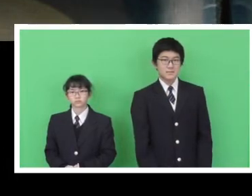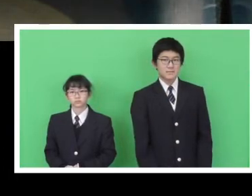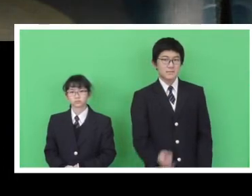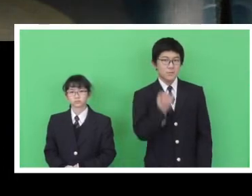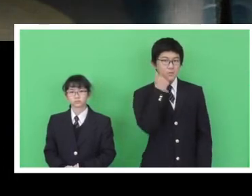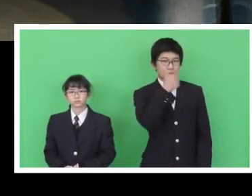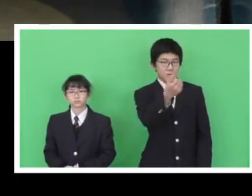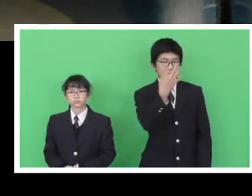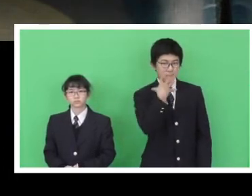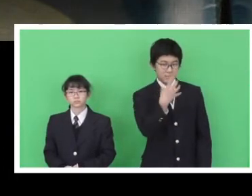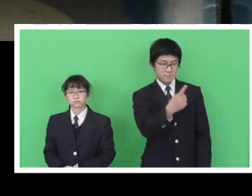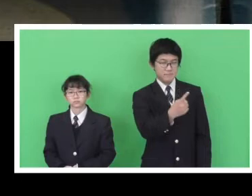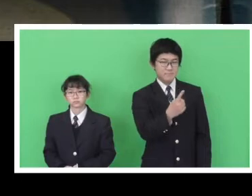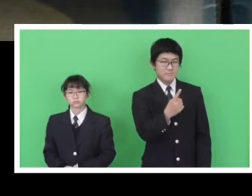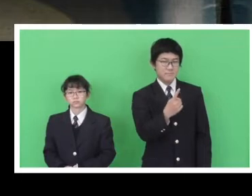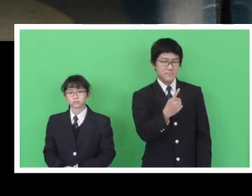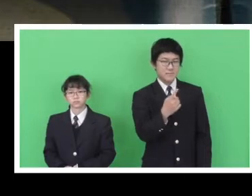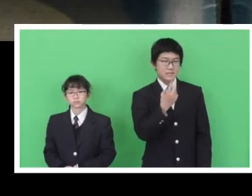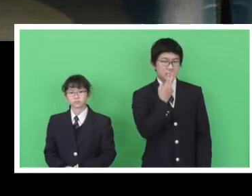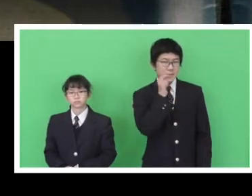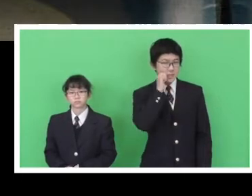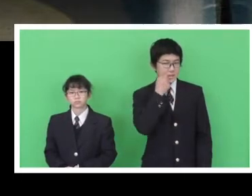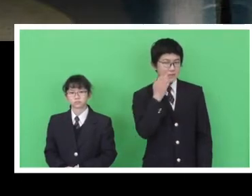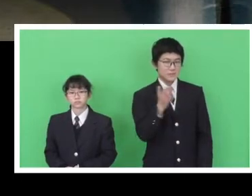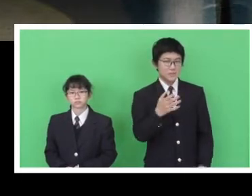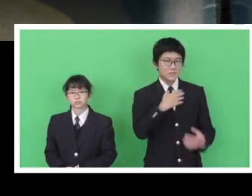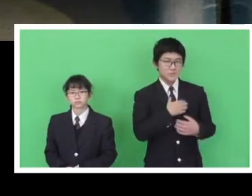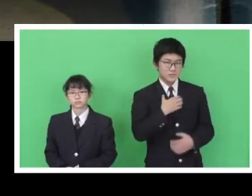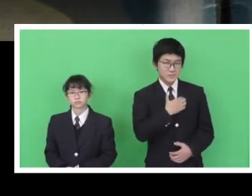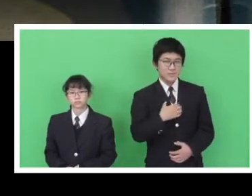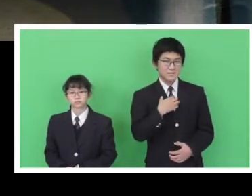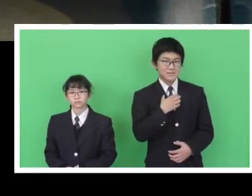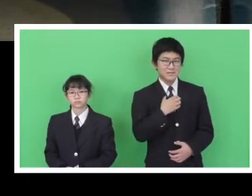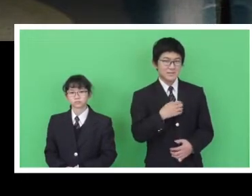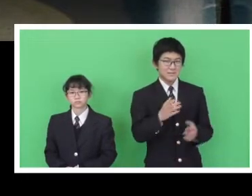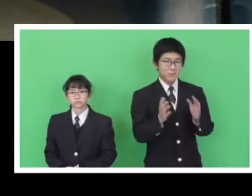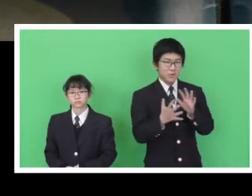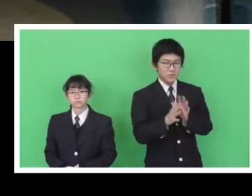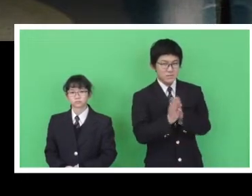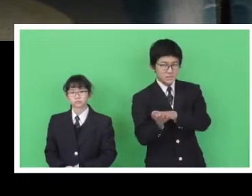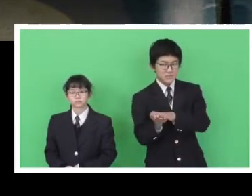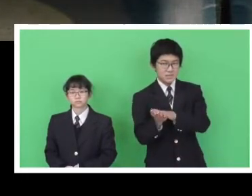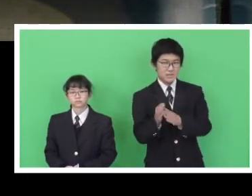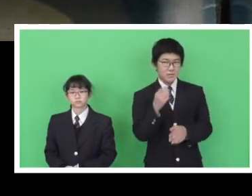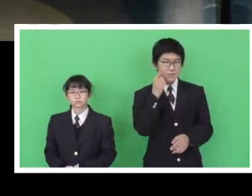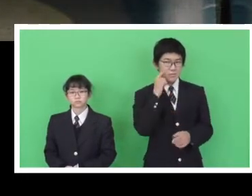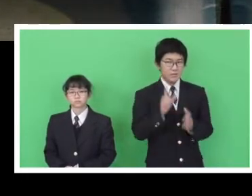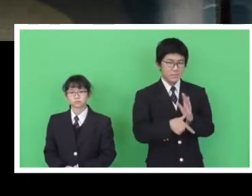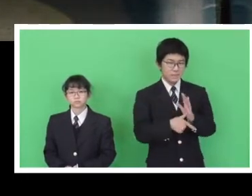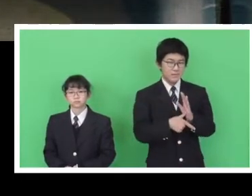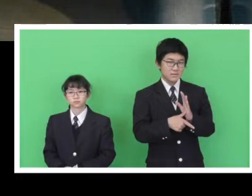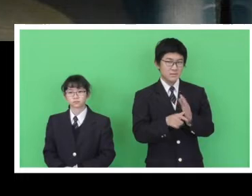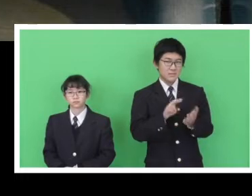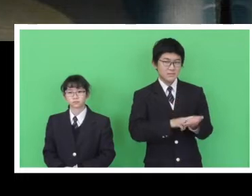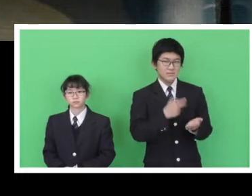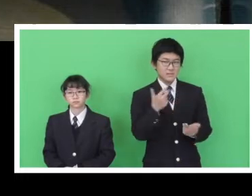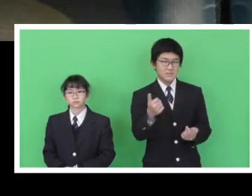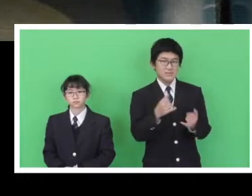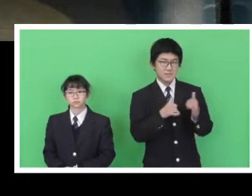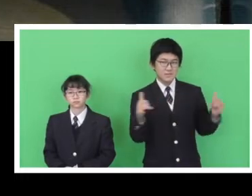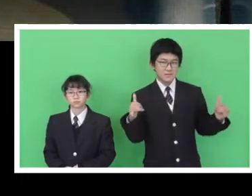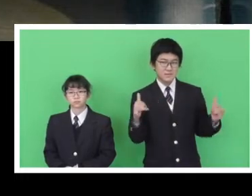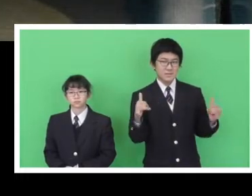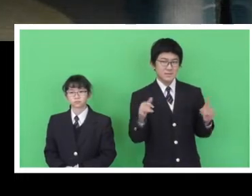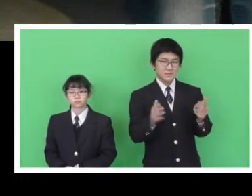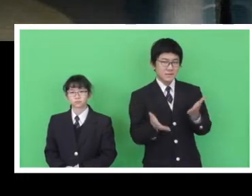お父さんが言ってた。息ができなくなるくらい苦しくて、もう死ぬかもって思った時、看護師さんた